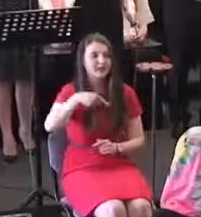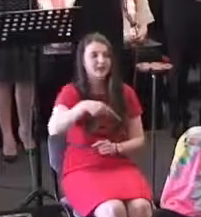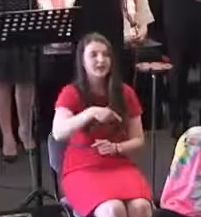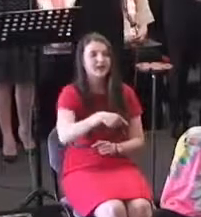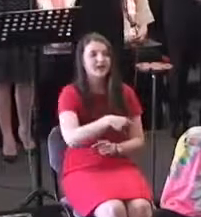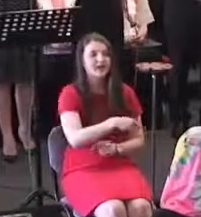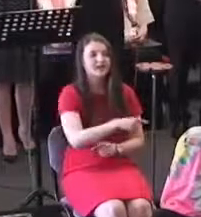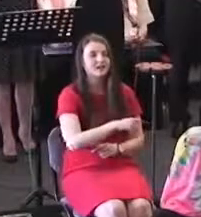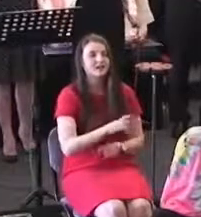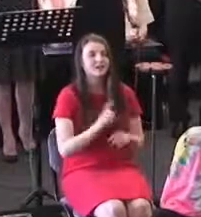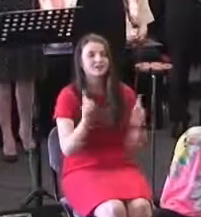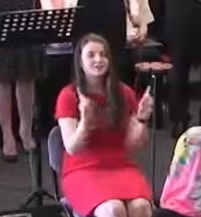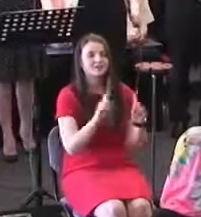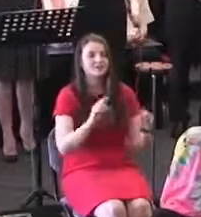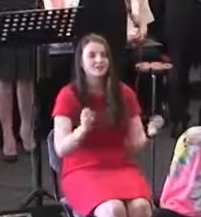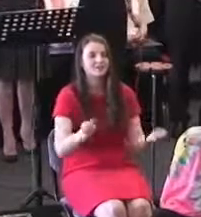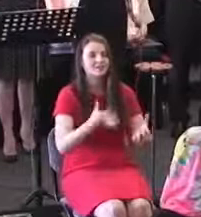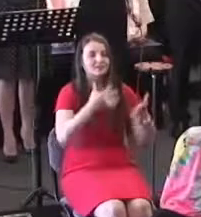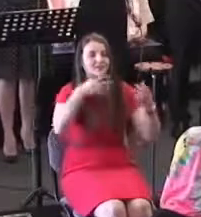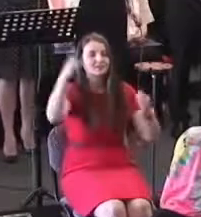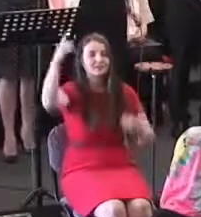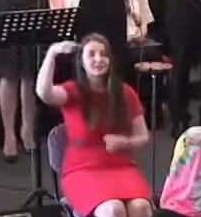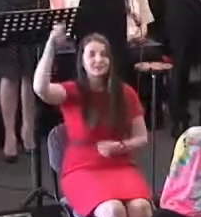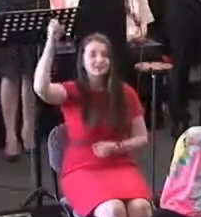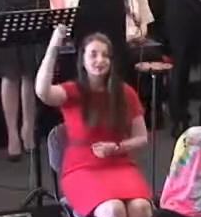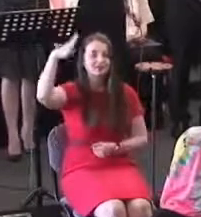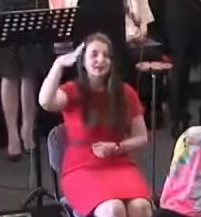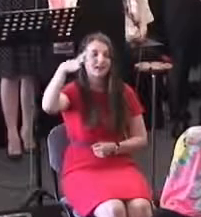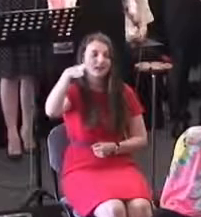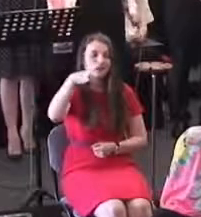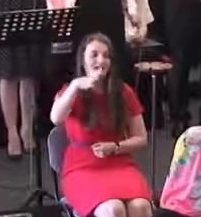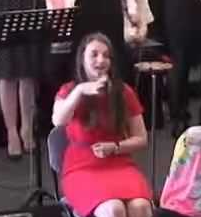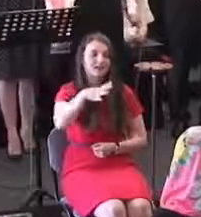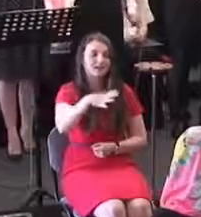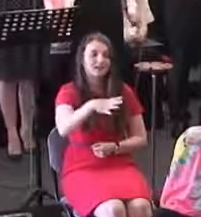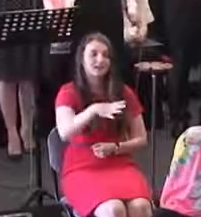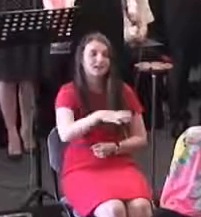проміння, що кидає сонце,